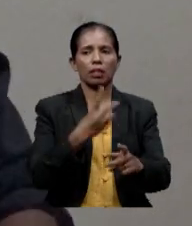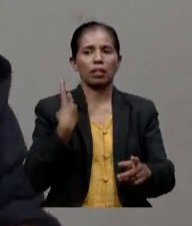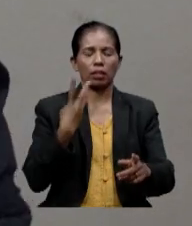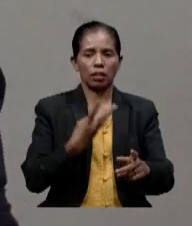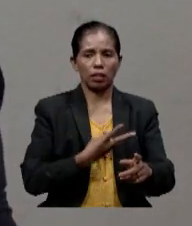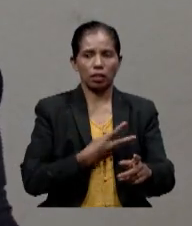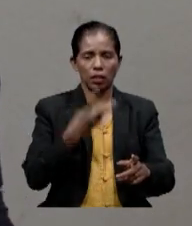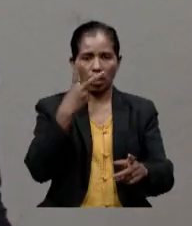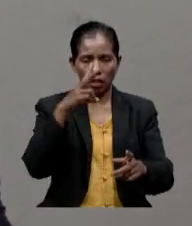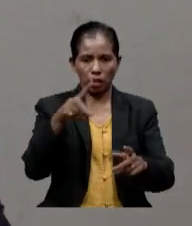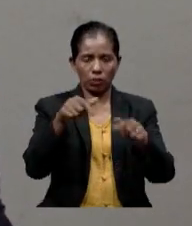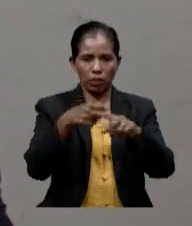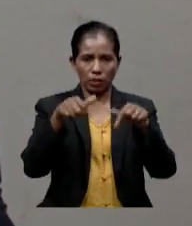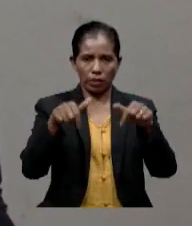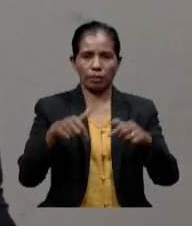usah kontrol lah usia ini dek,